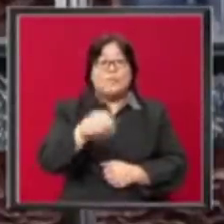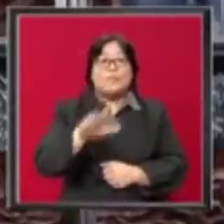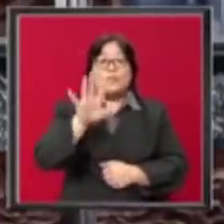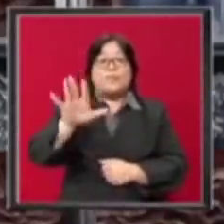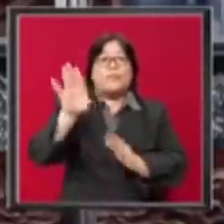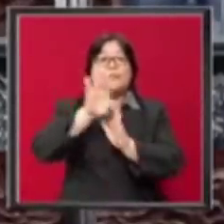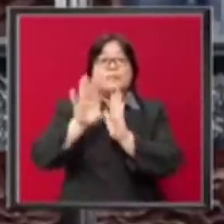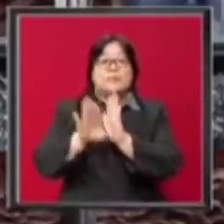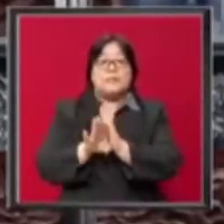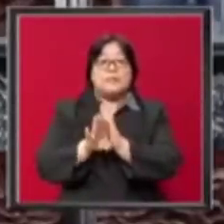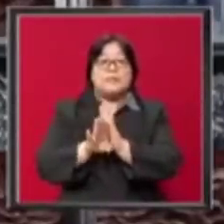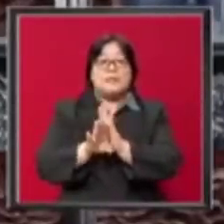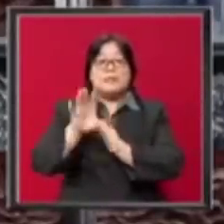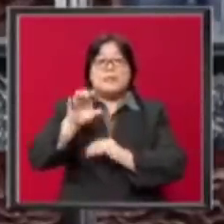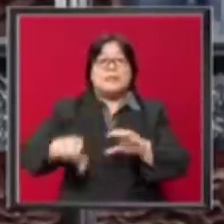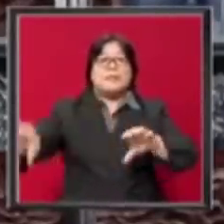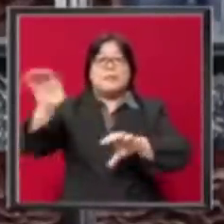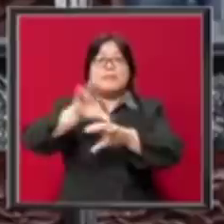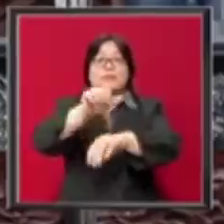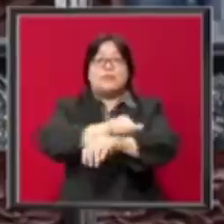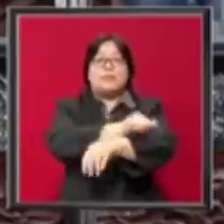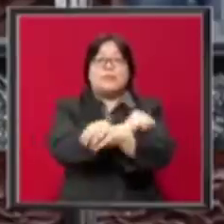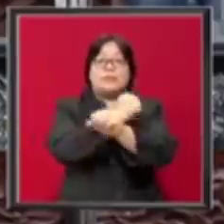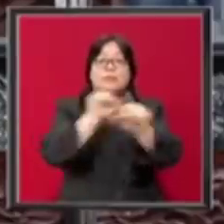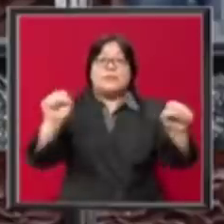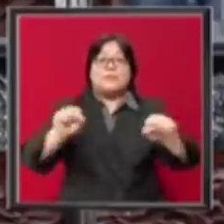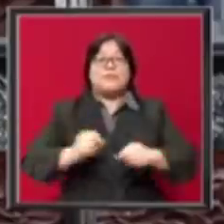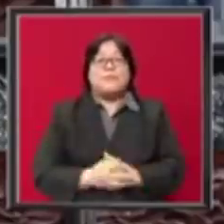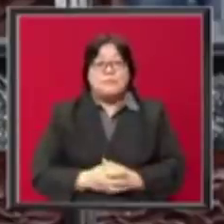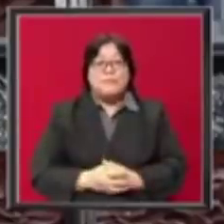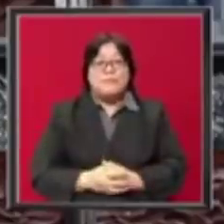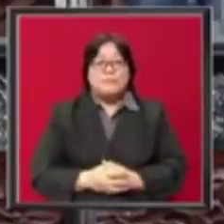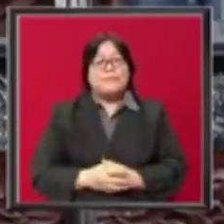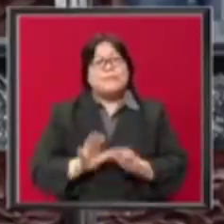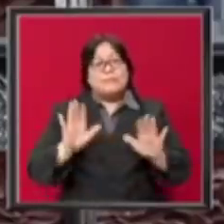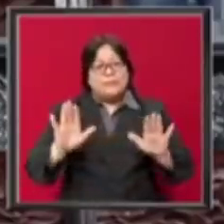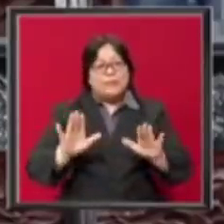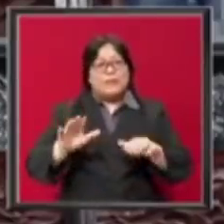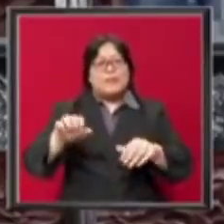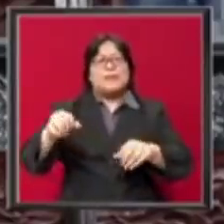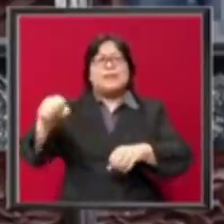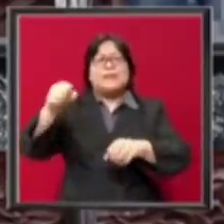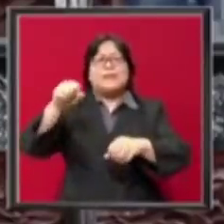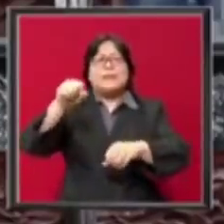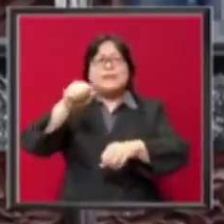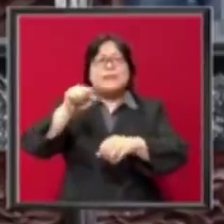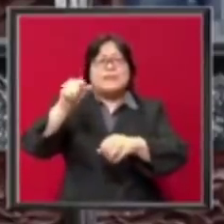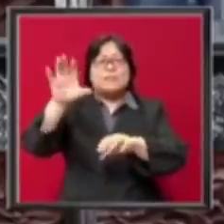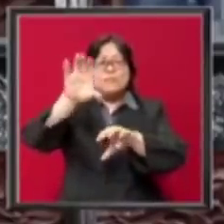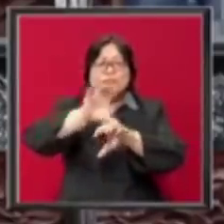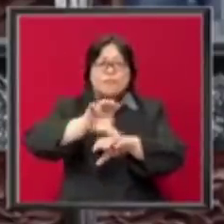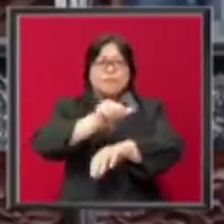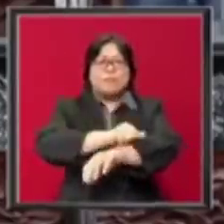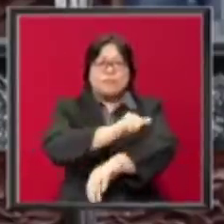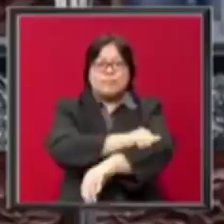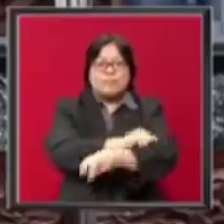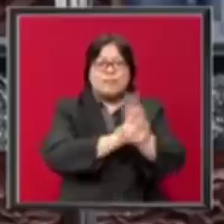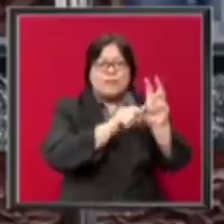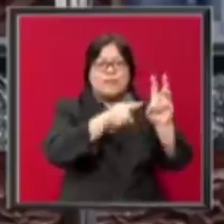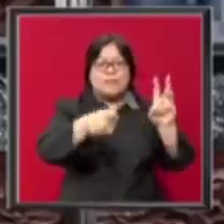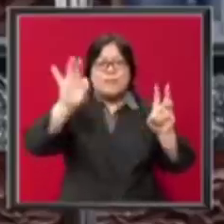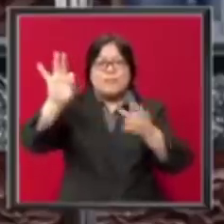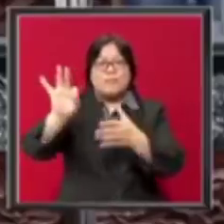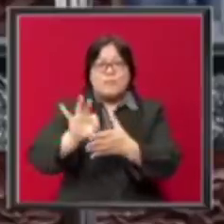12.5 bilion subsidi upah disediakan. Now, subsidi upah yang dilanjutkan 6 hingga 9